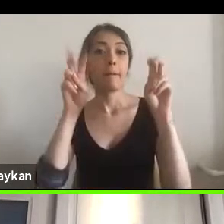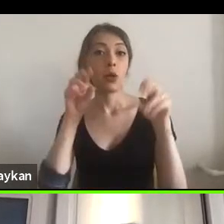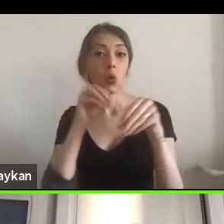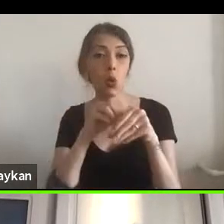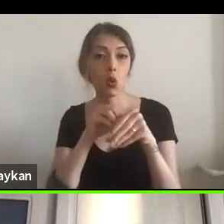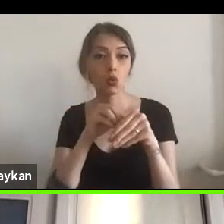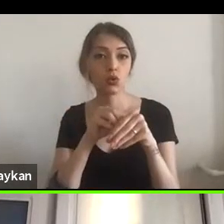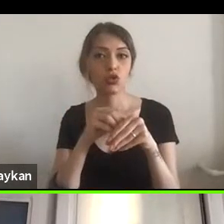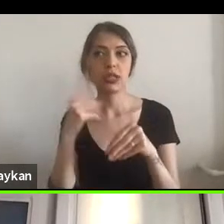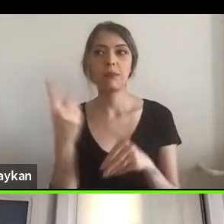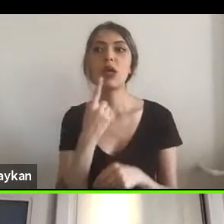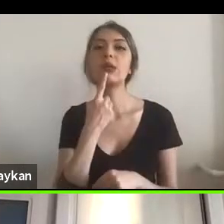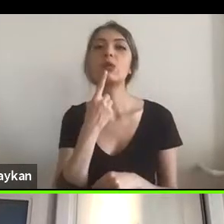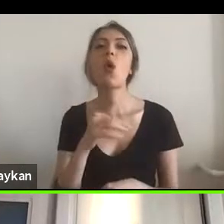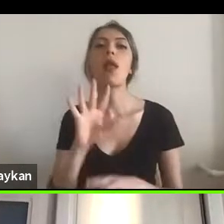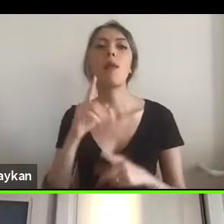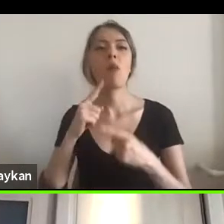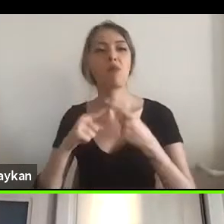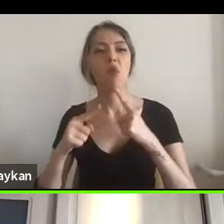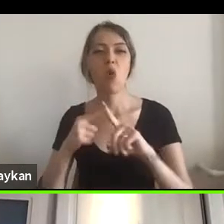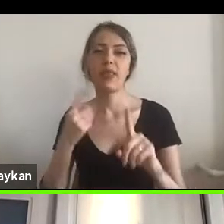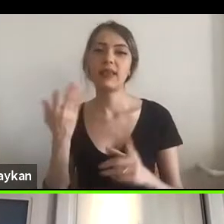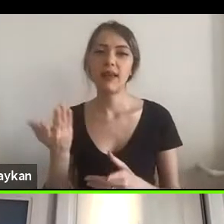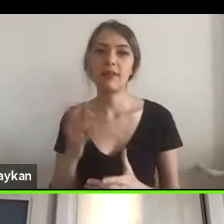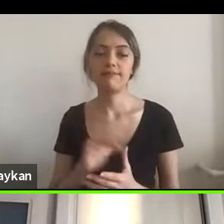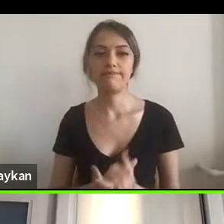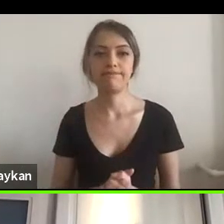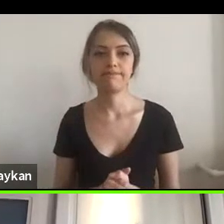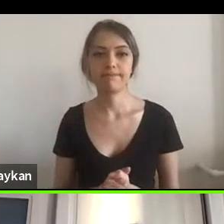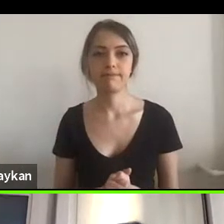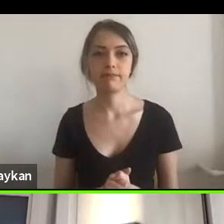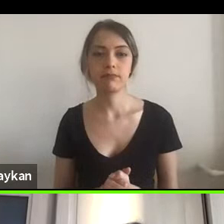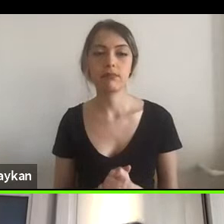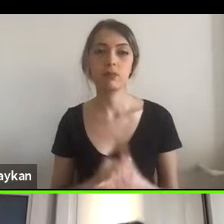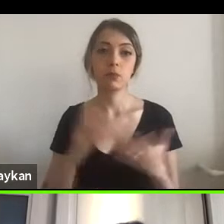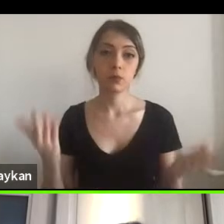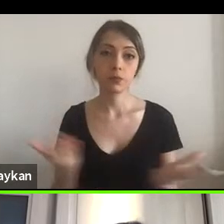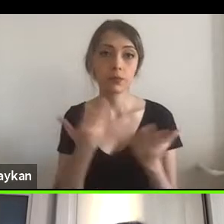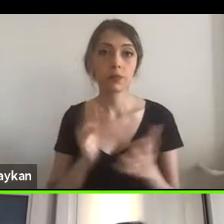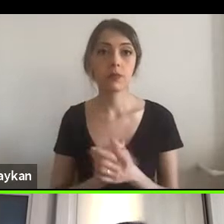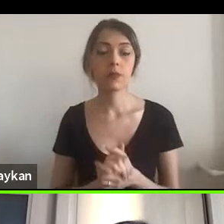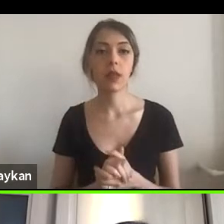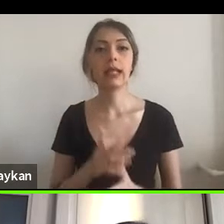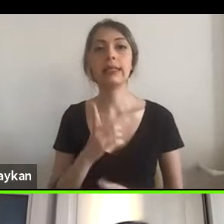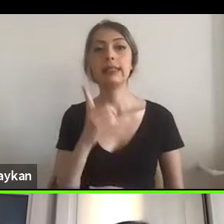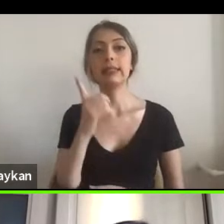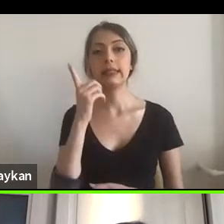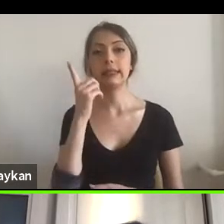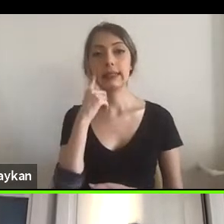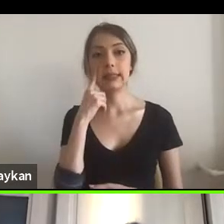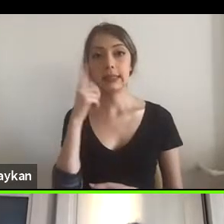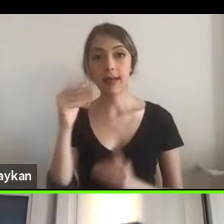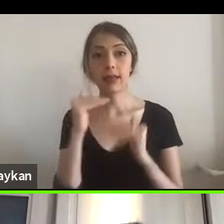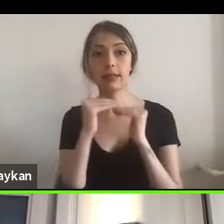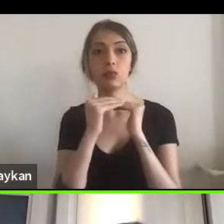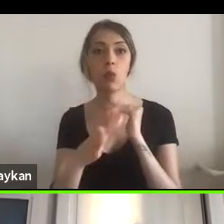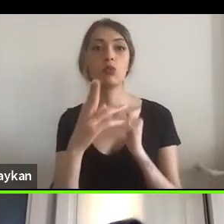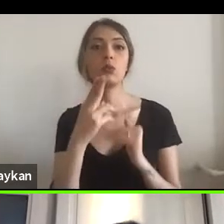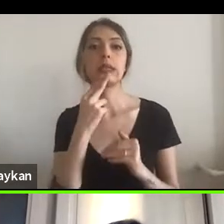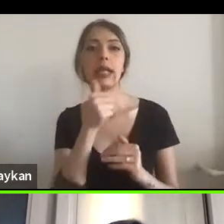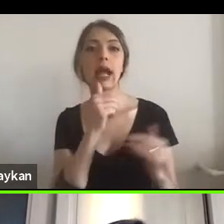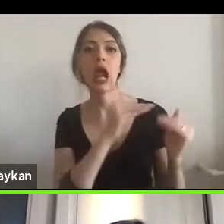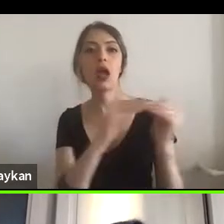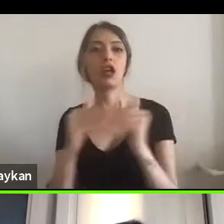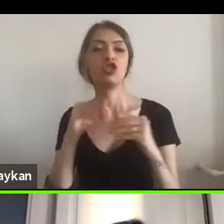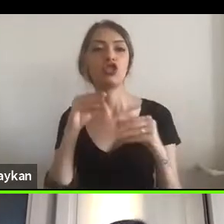politik olduğunu düşünürsek bu durumu da atlamamak gerekir diye düşünüyorum. Mesela hükümetin toplumsal cinsiyet eşitliğinin sağlanması konusunda